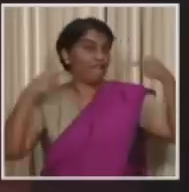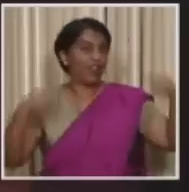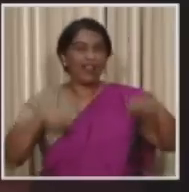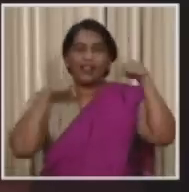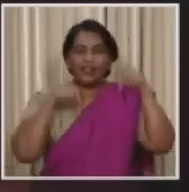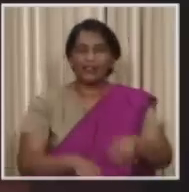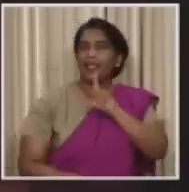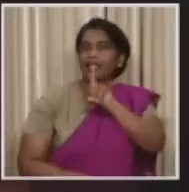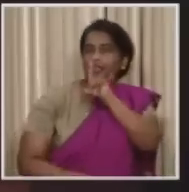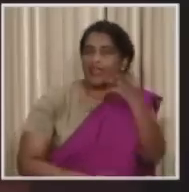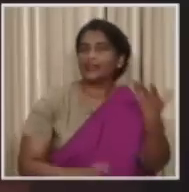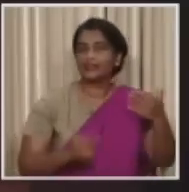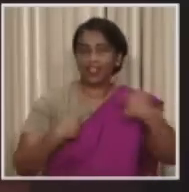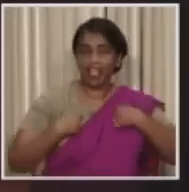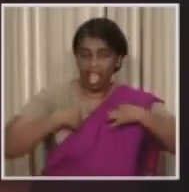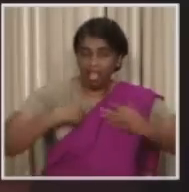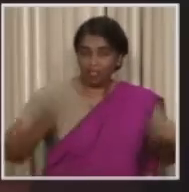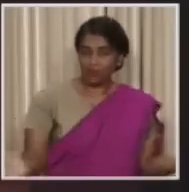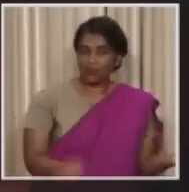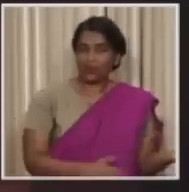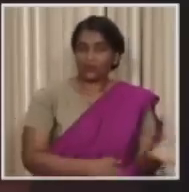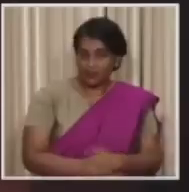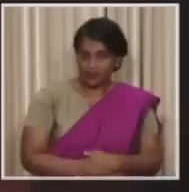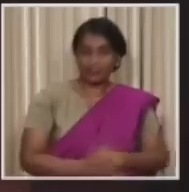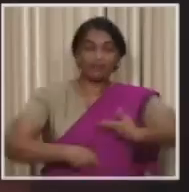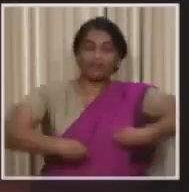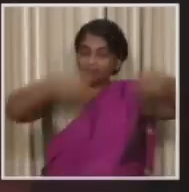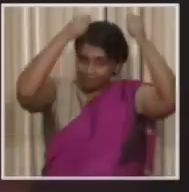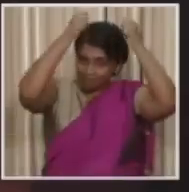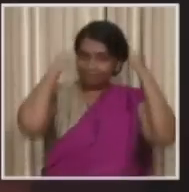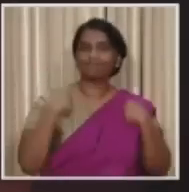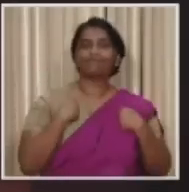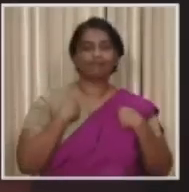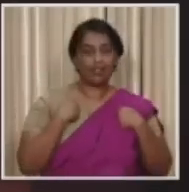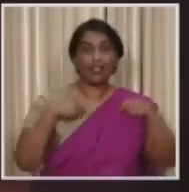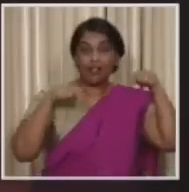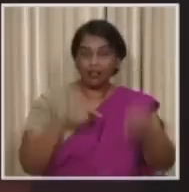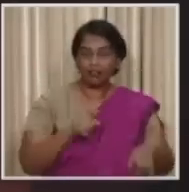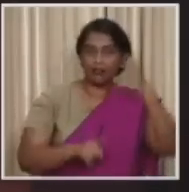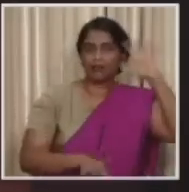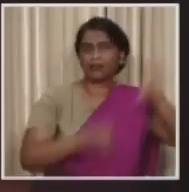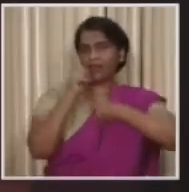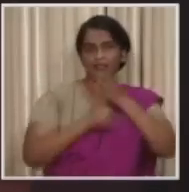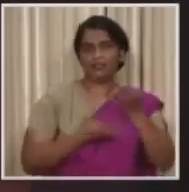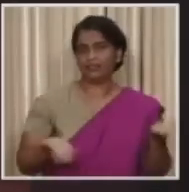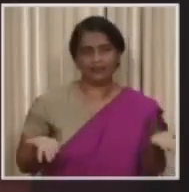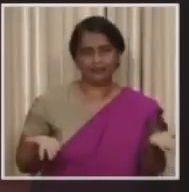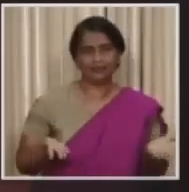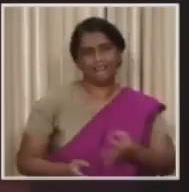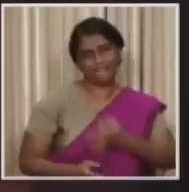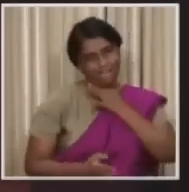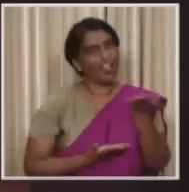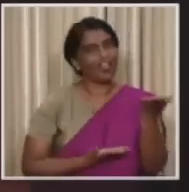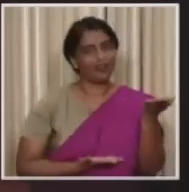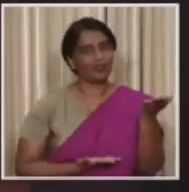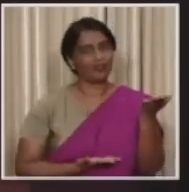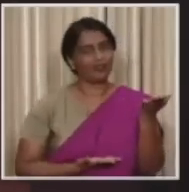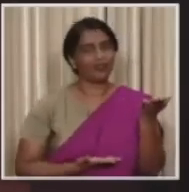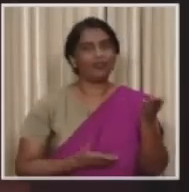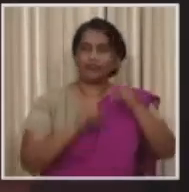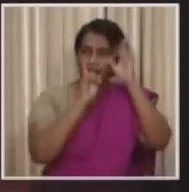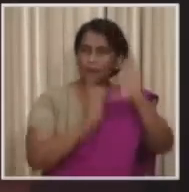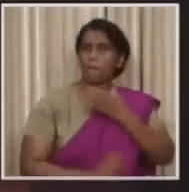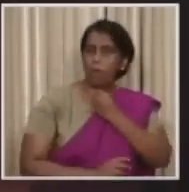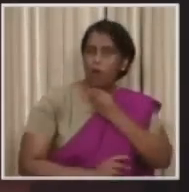lajja nathuwa andagena inna saramat galawala oluwe daagena dan metara enawa bahubhuta katha kiyanne hari hari mona vihiluwadda bohomi su kiyanne me nikan